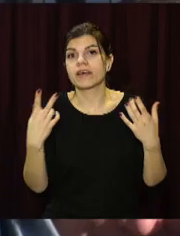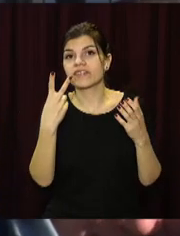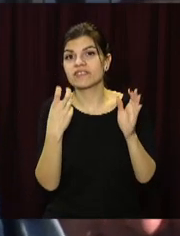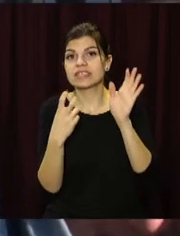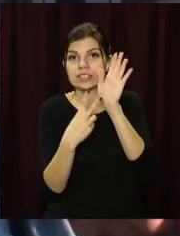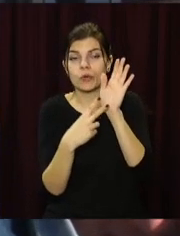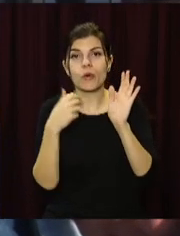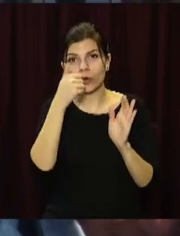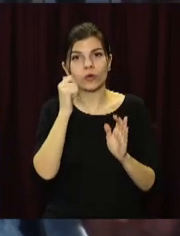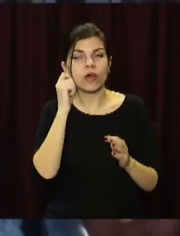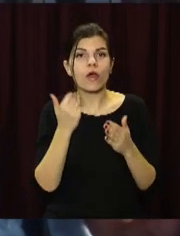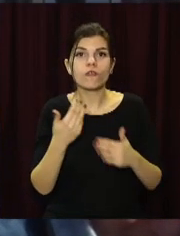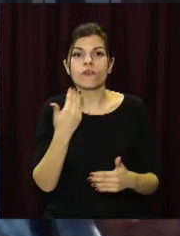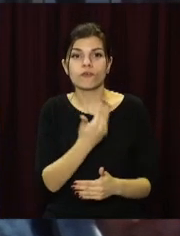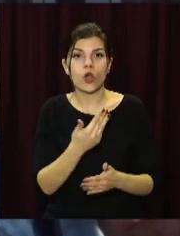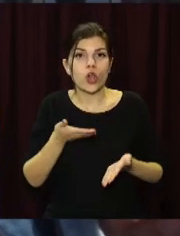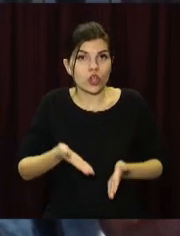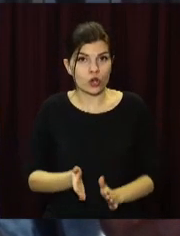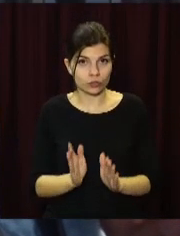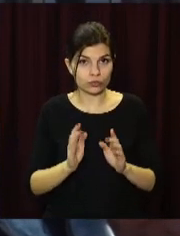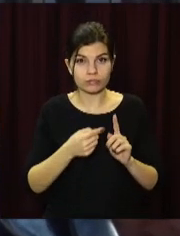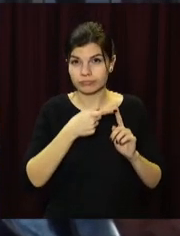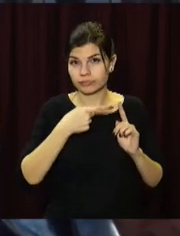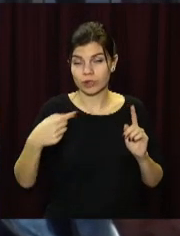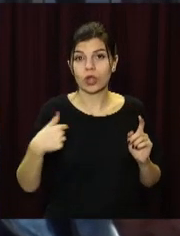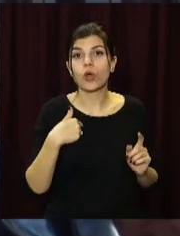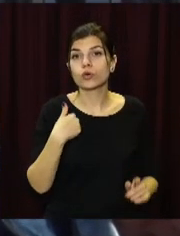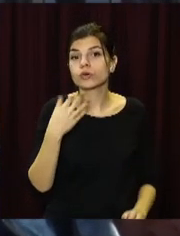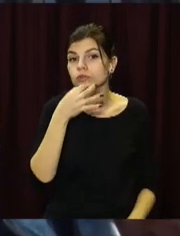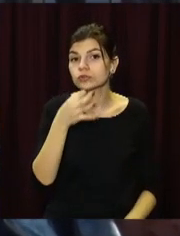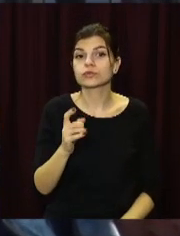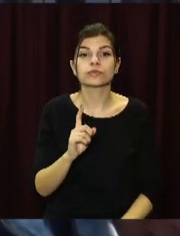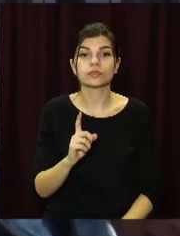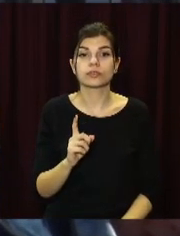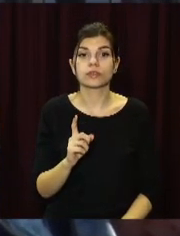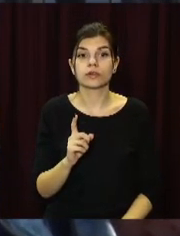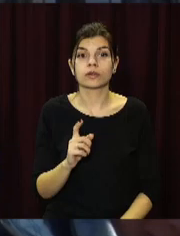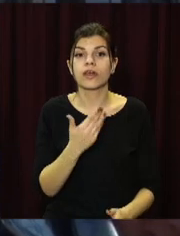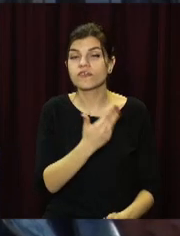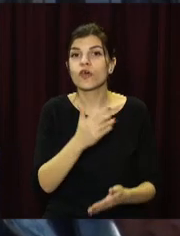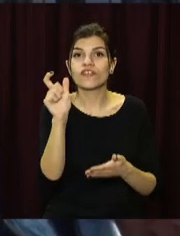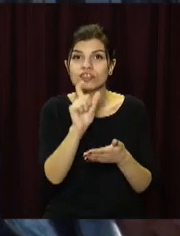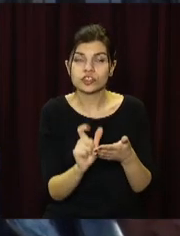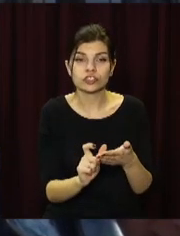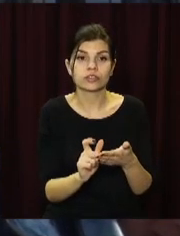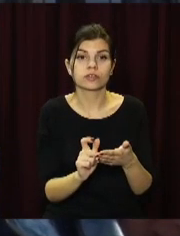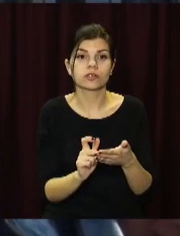207-му річницю з дня його народження, і я хочу сказати, що його вірші і